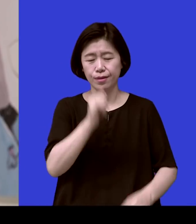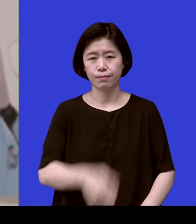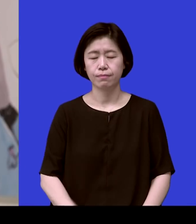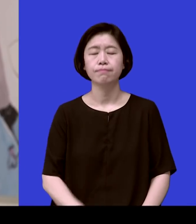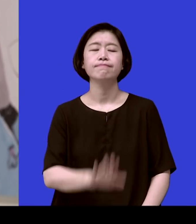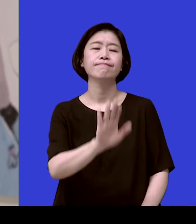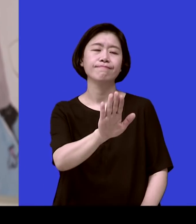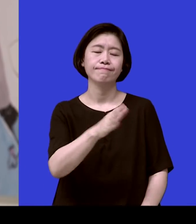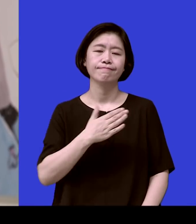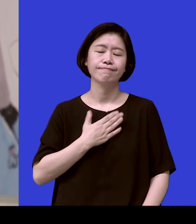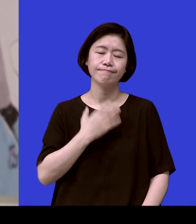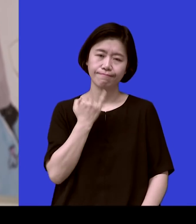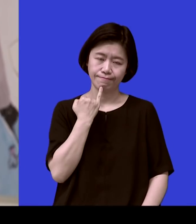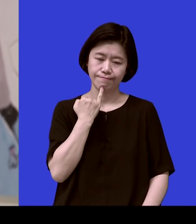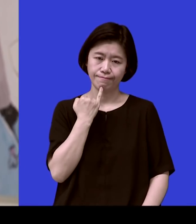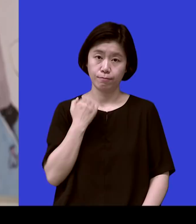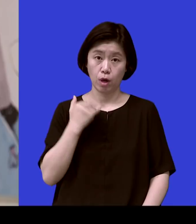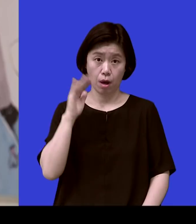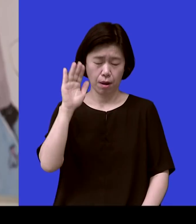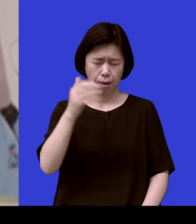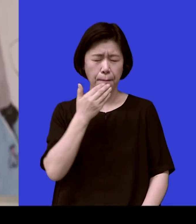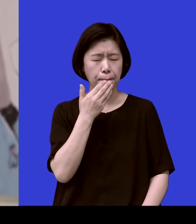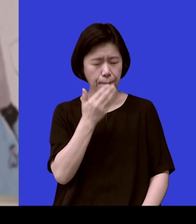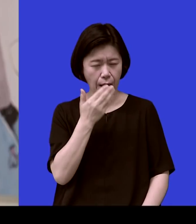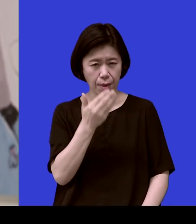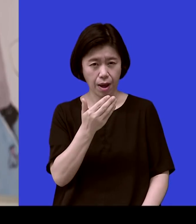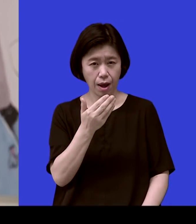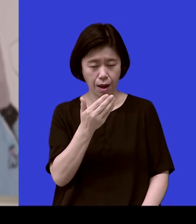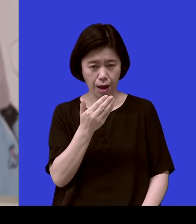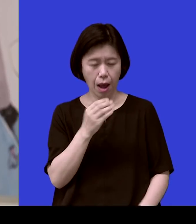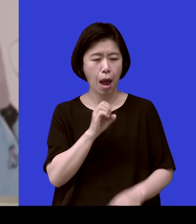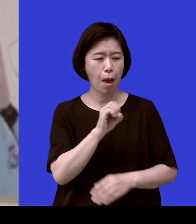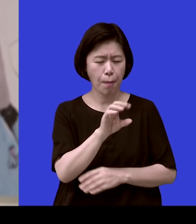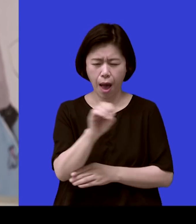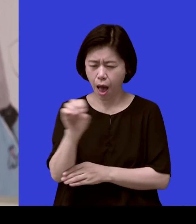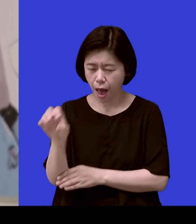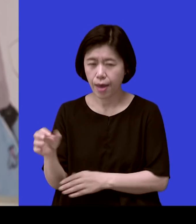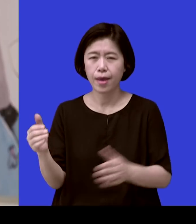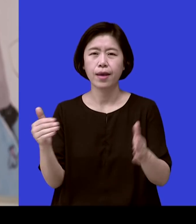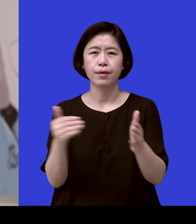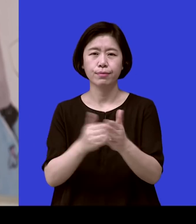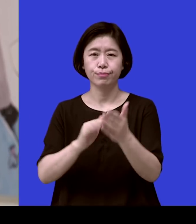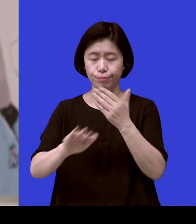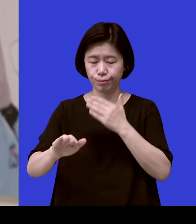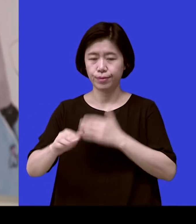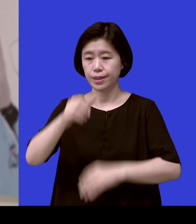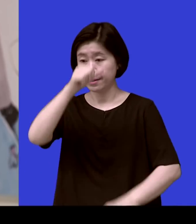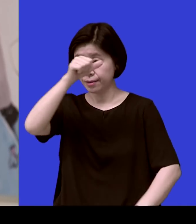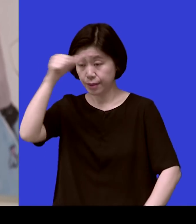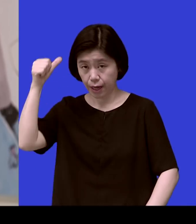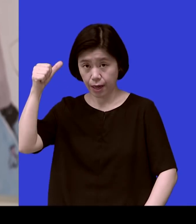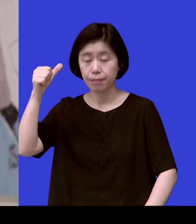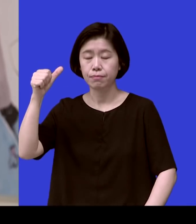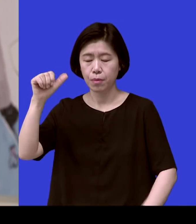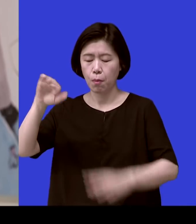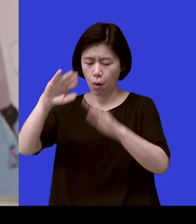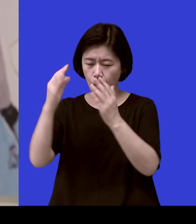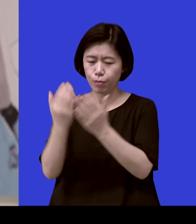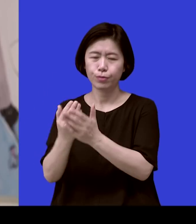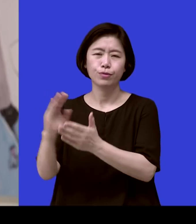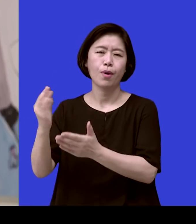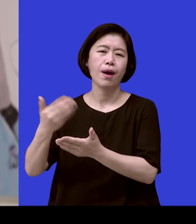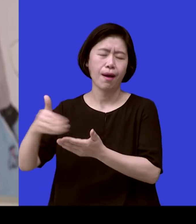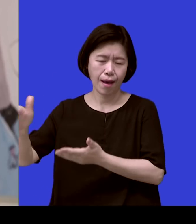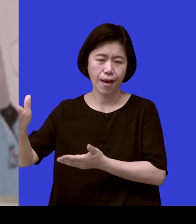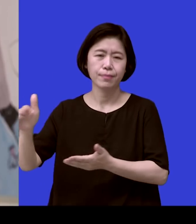잘 할 거라고 그렇게 이야기하고 장로님들 돌아가신 다음에